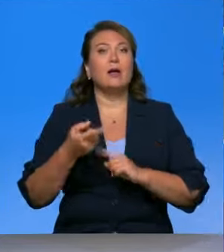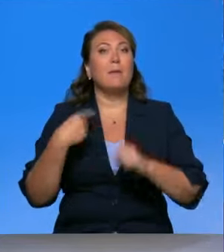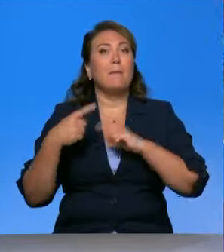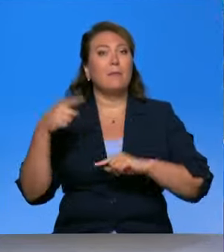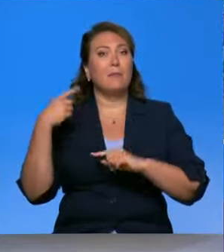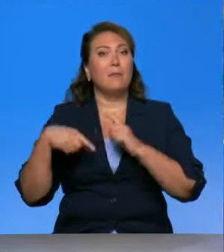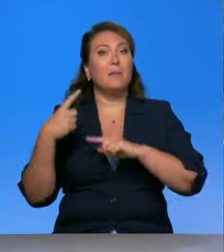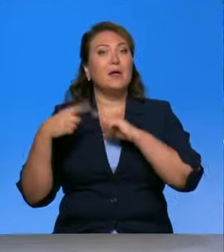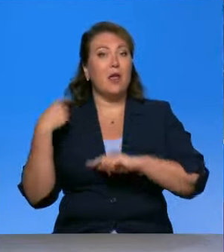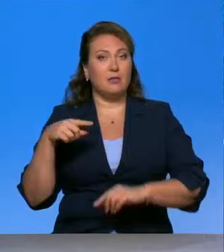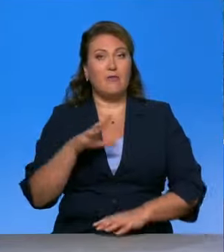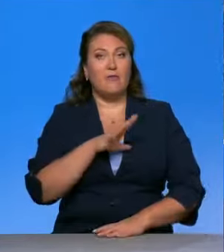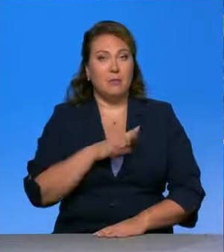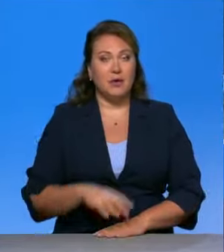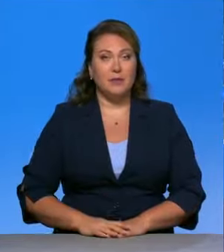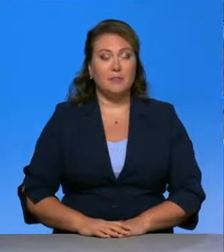Безусловно,